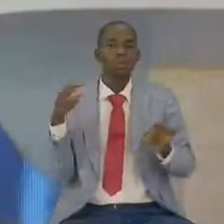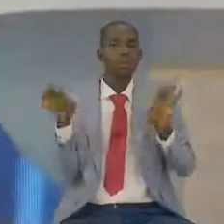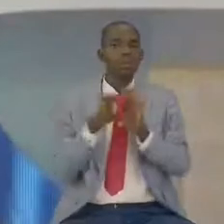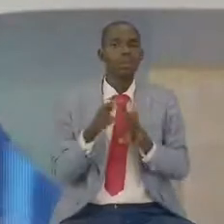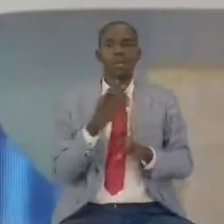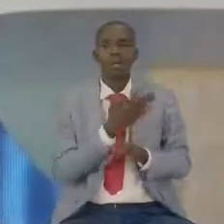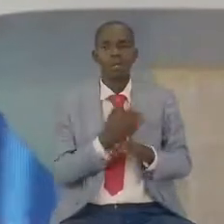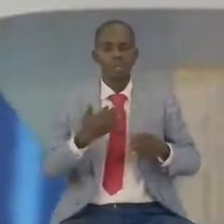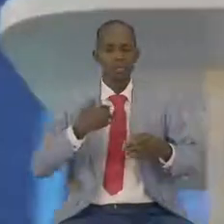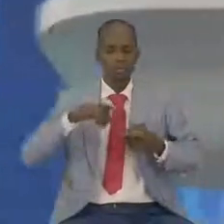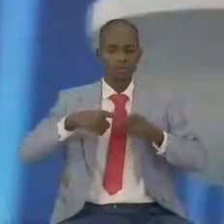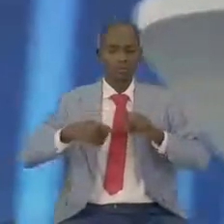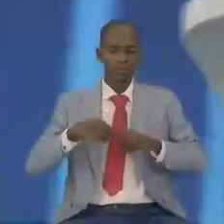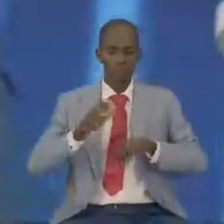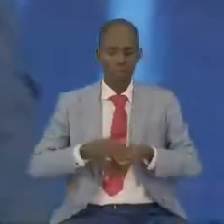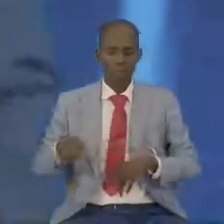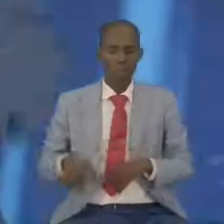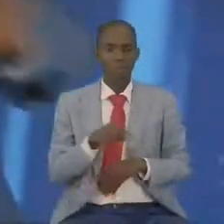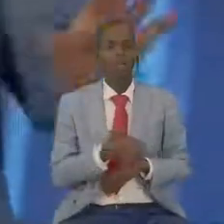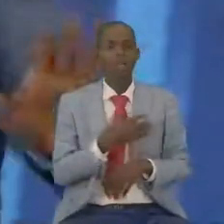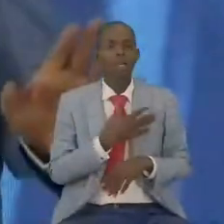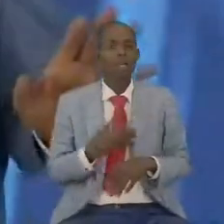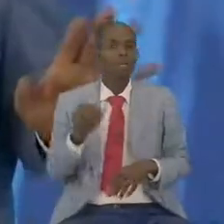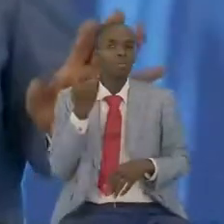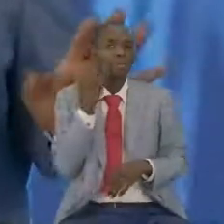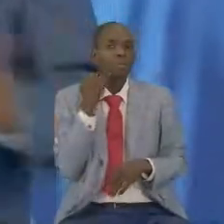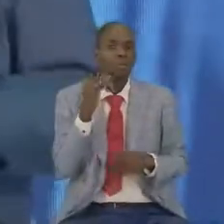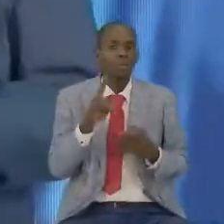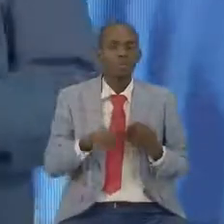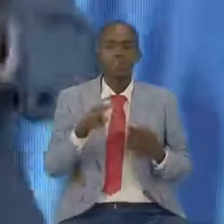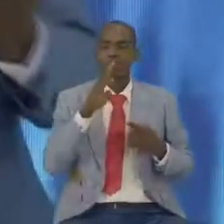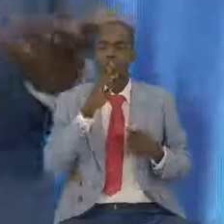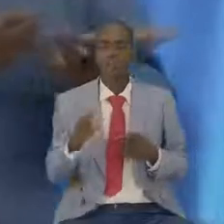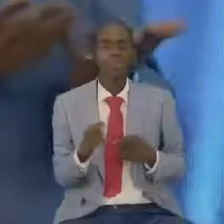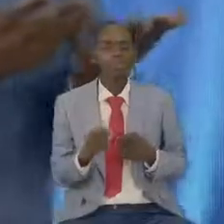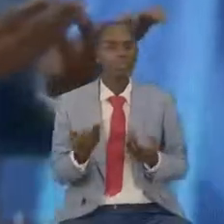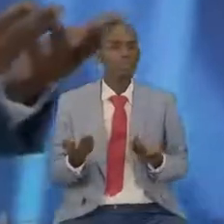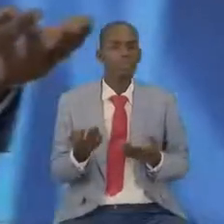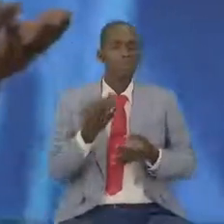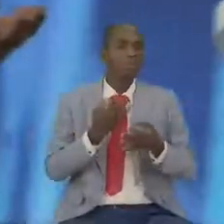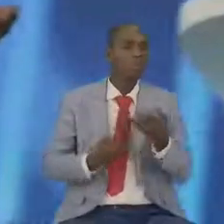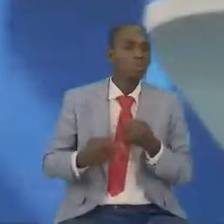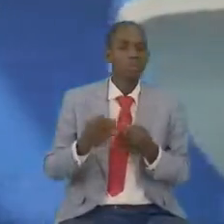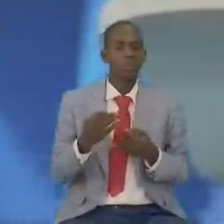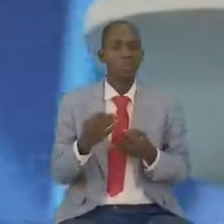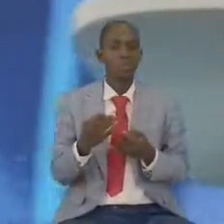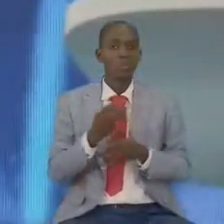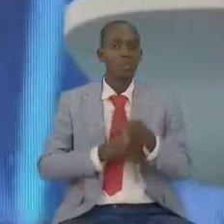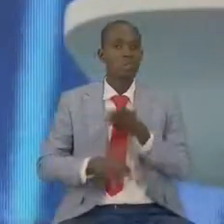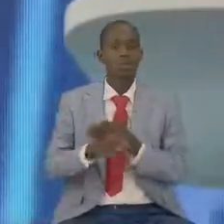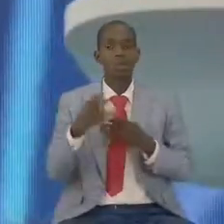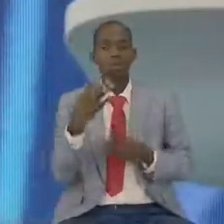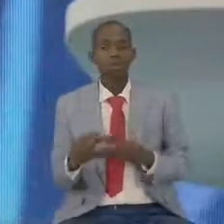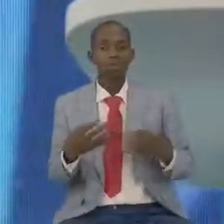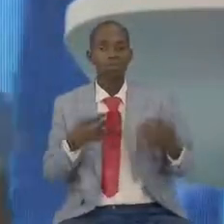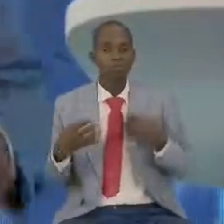Mais au lieu de murmurer, au lieu de se plaindre, au lieu des plaintes, on dit, ils chantaient